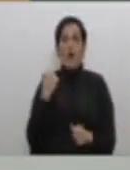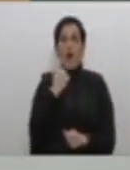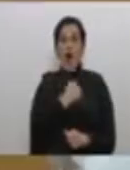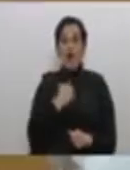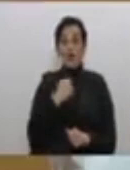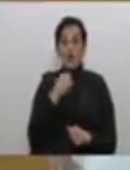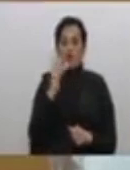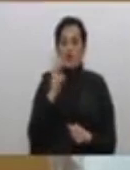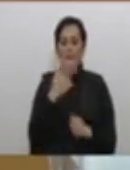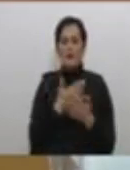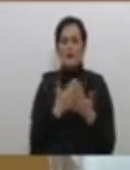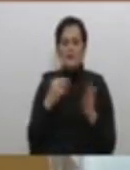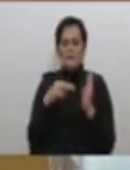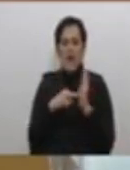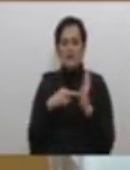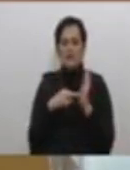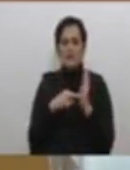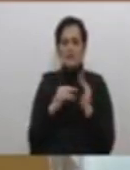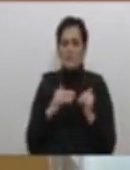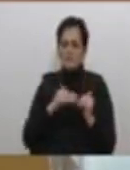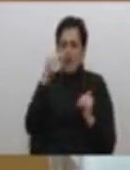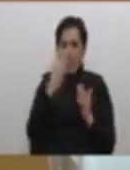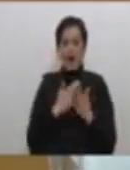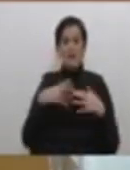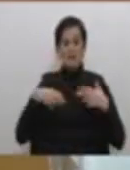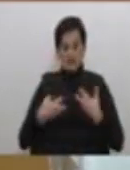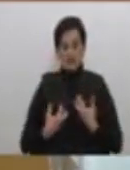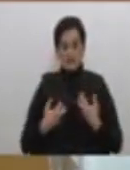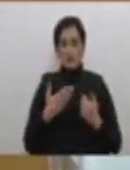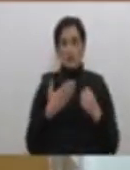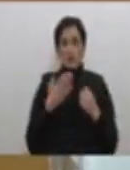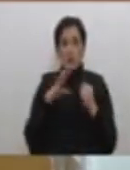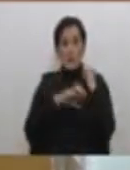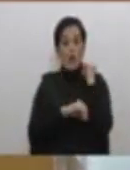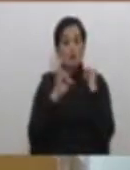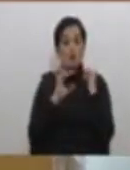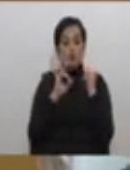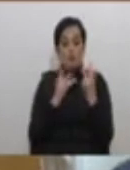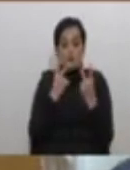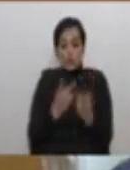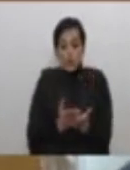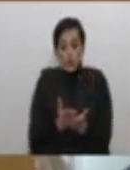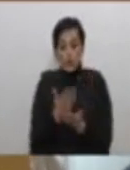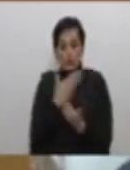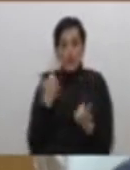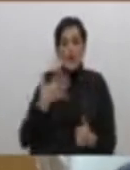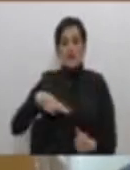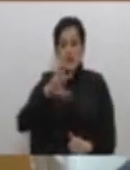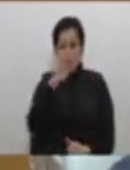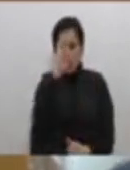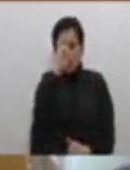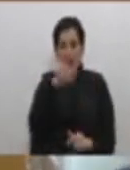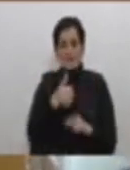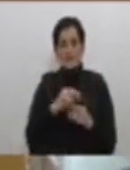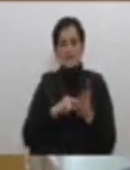da humanitaruli fasi tsalian magalia da samtsukharot mas bolo jerjerobit aruchans. Საქართველოს ხელისუფლების სტრატეგიული